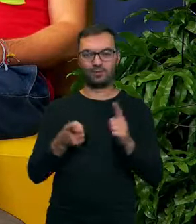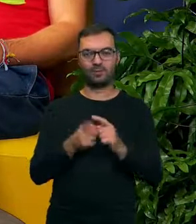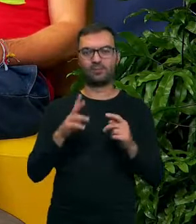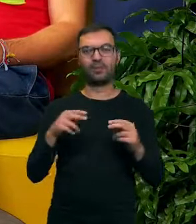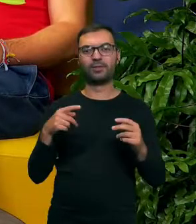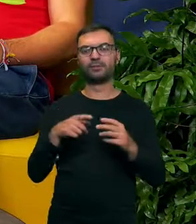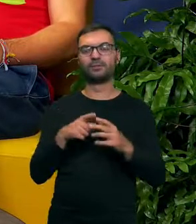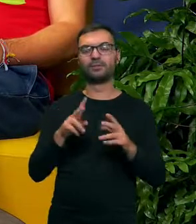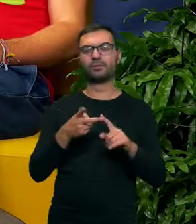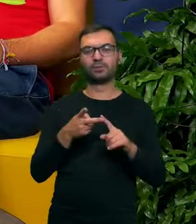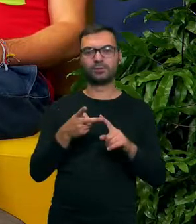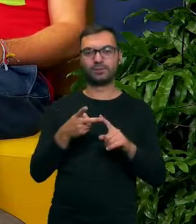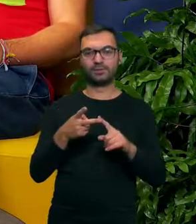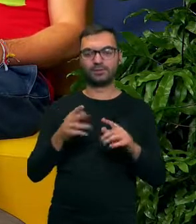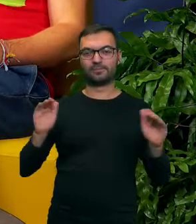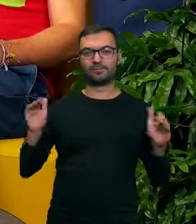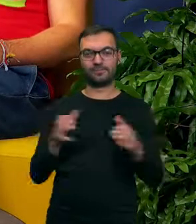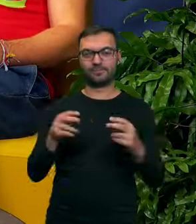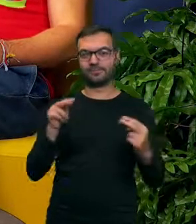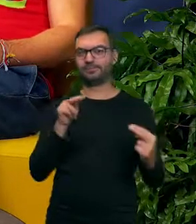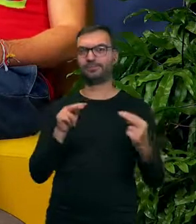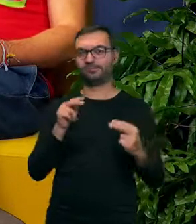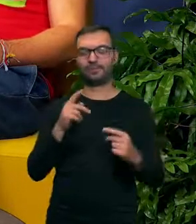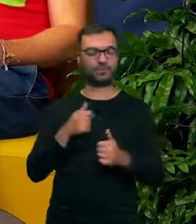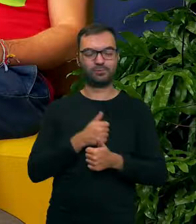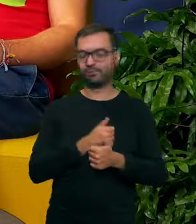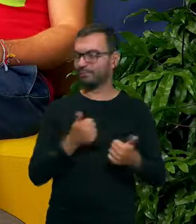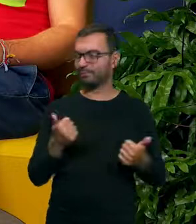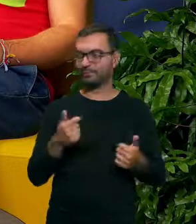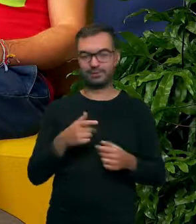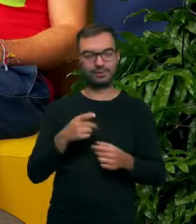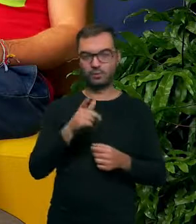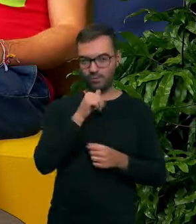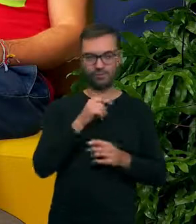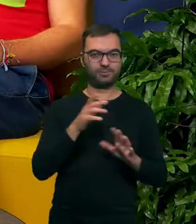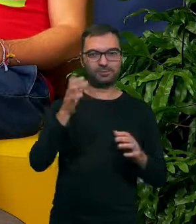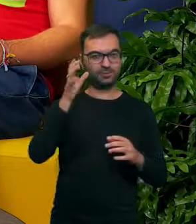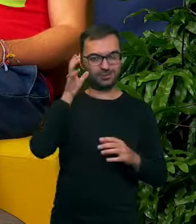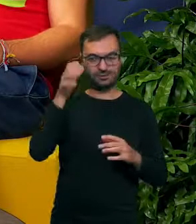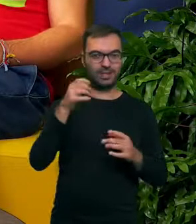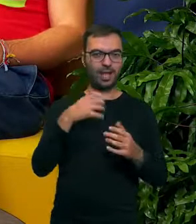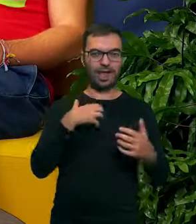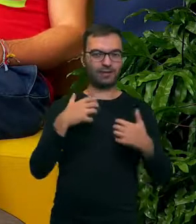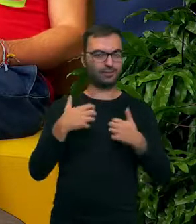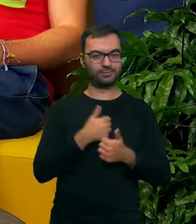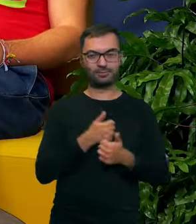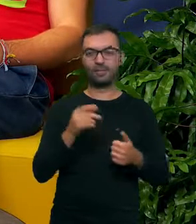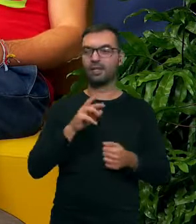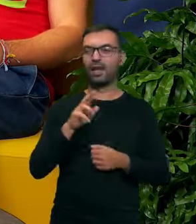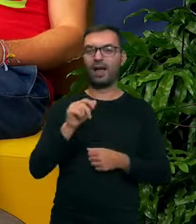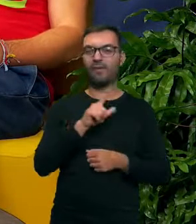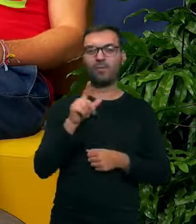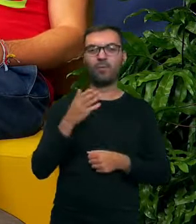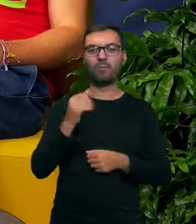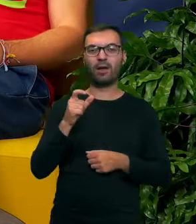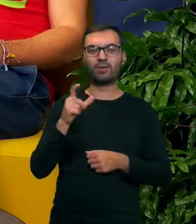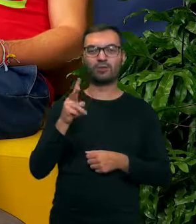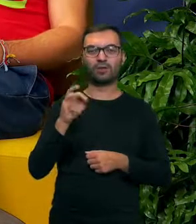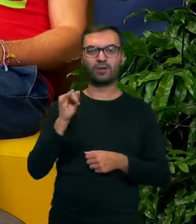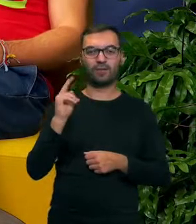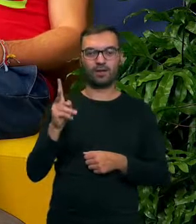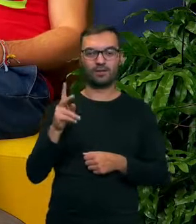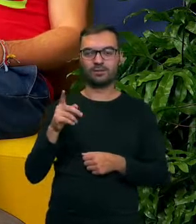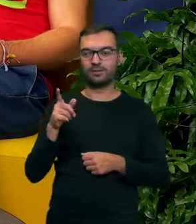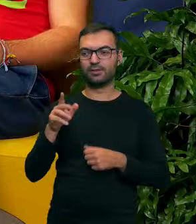potem na drugim w mniejszym gronie, to jest też majstersztyk aktorski. Tam jest Rafał Maćkowiak, który